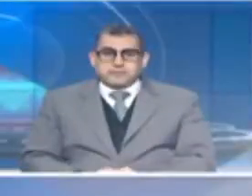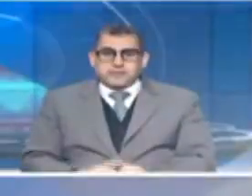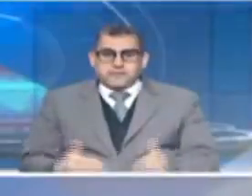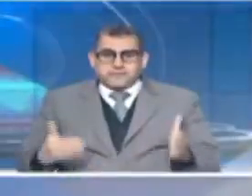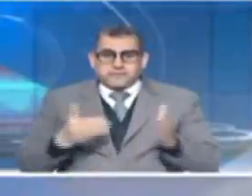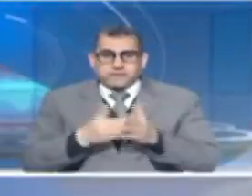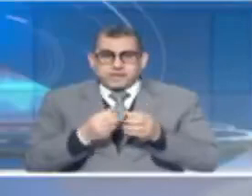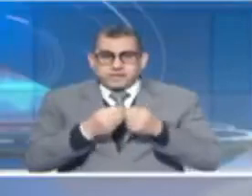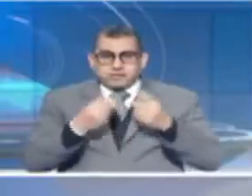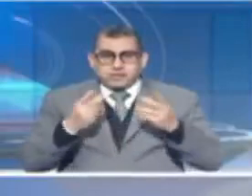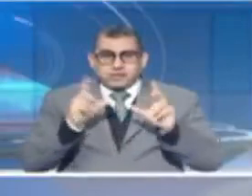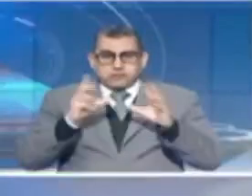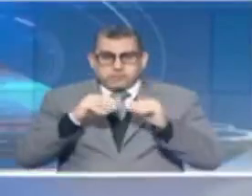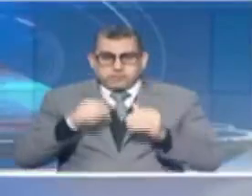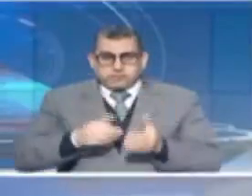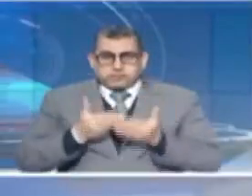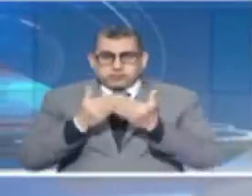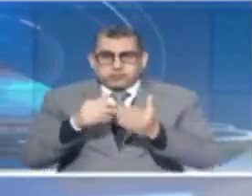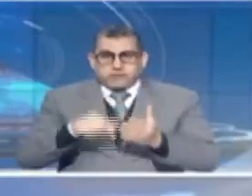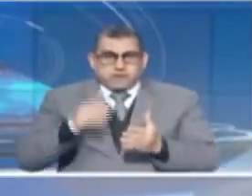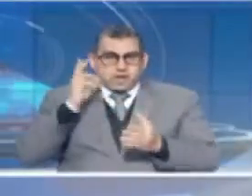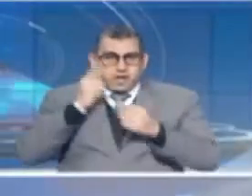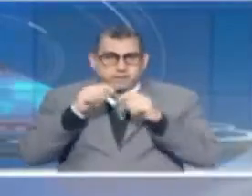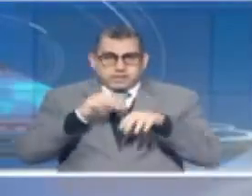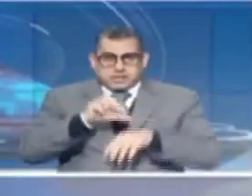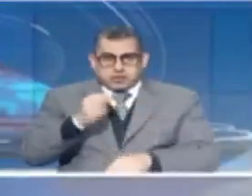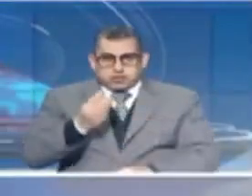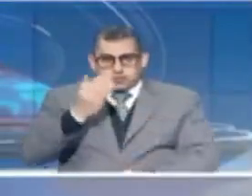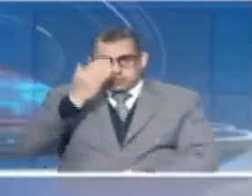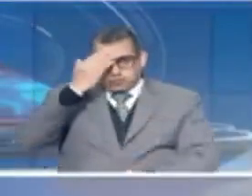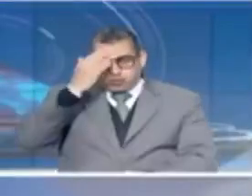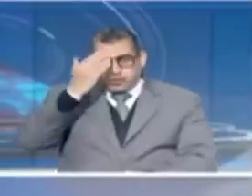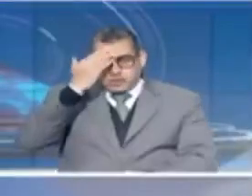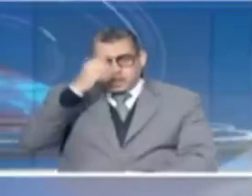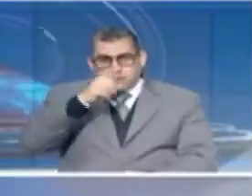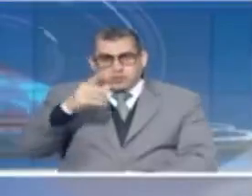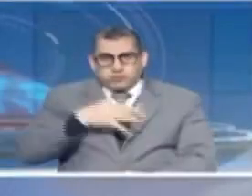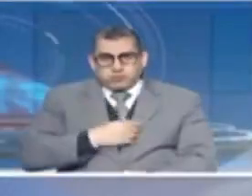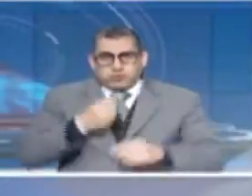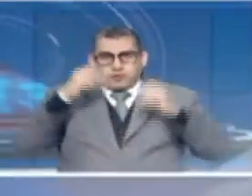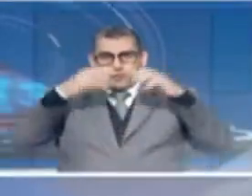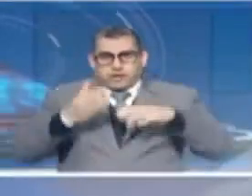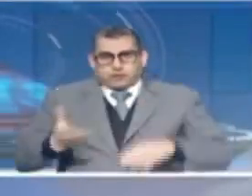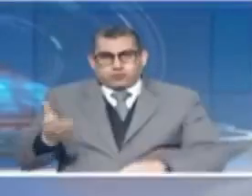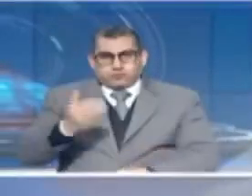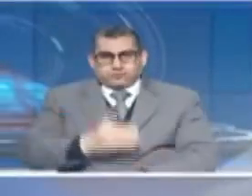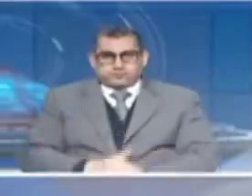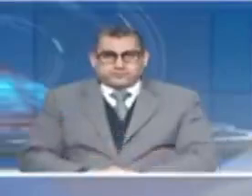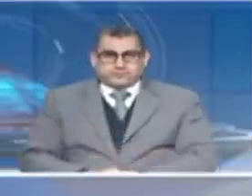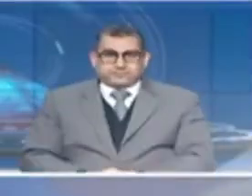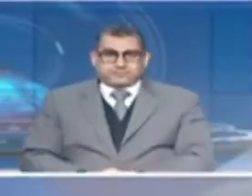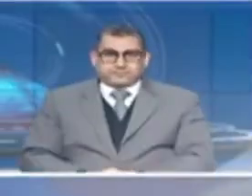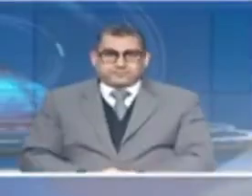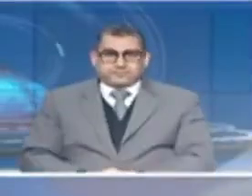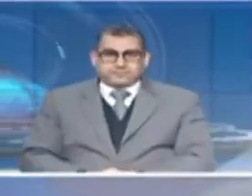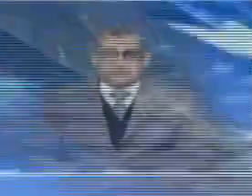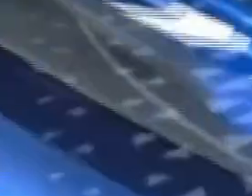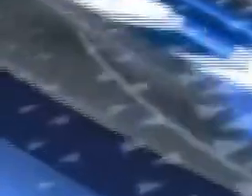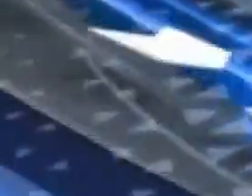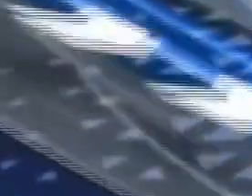من التلفزيون المصري قدمنا لحضراتكم موجز أخبار التاسعة صباحا. شكرا لكم والسلام عليكم ورحمة الله وبركاته.